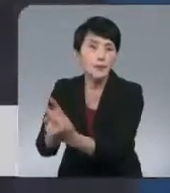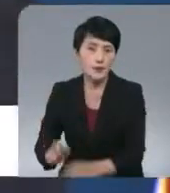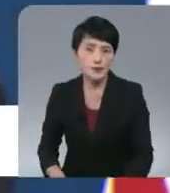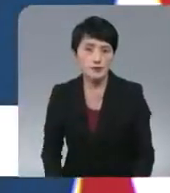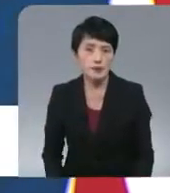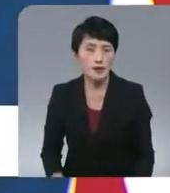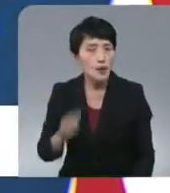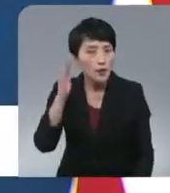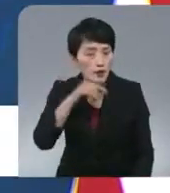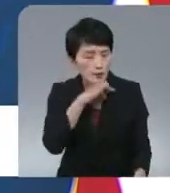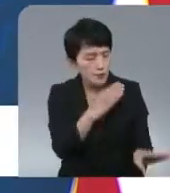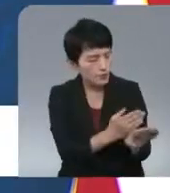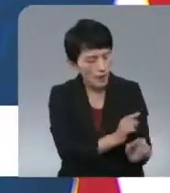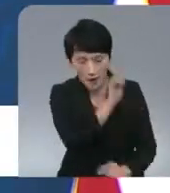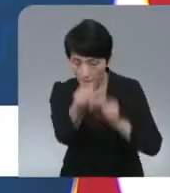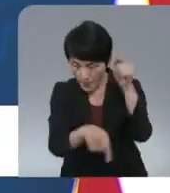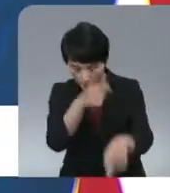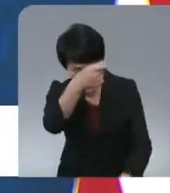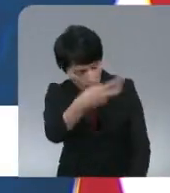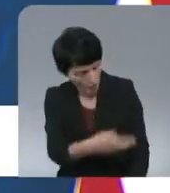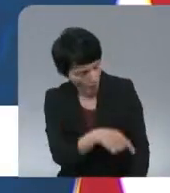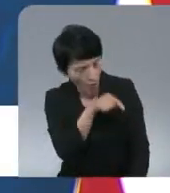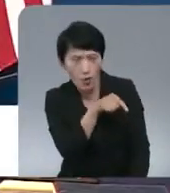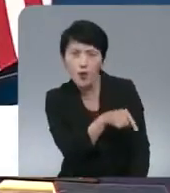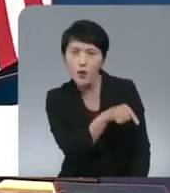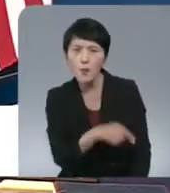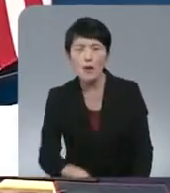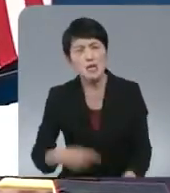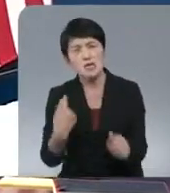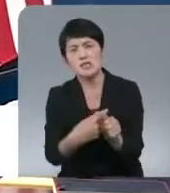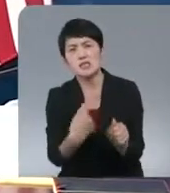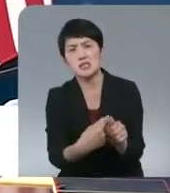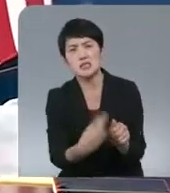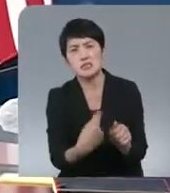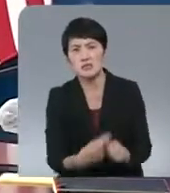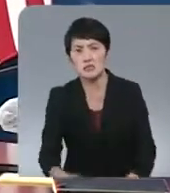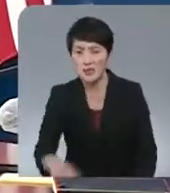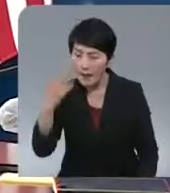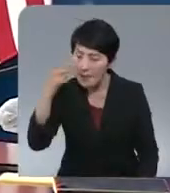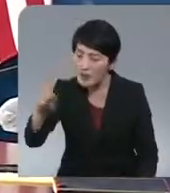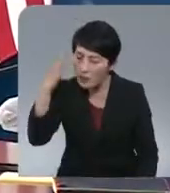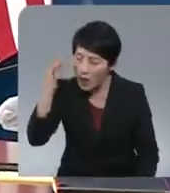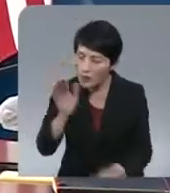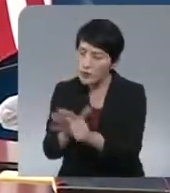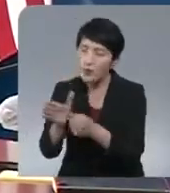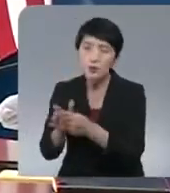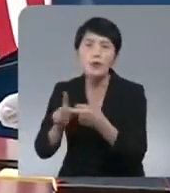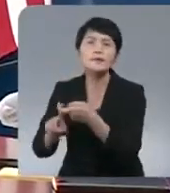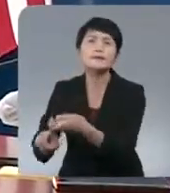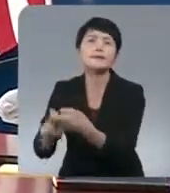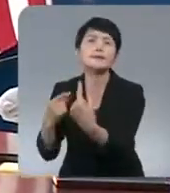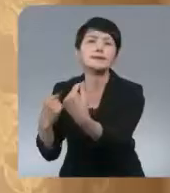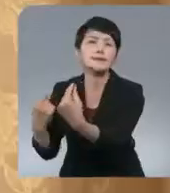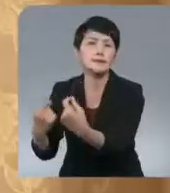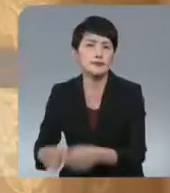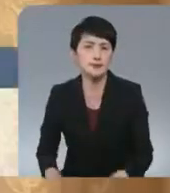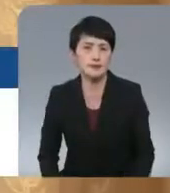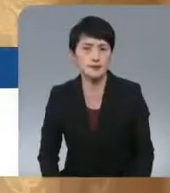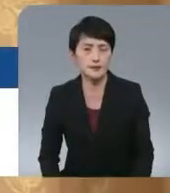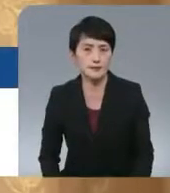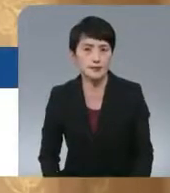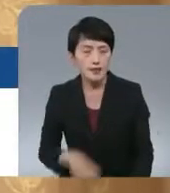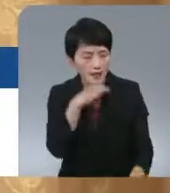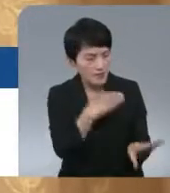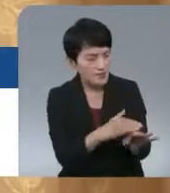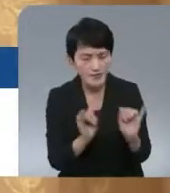khích của Bắc Triều Tiên gần đây những mạnh về sự đối phó chung của liên quân hành Mỹ thứ trưởng cho biết hai nước nhất trí tiếp tục duy trì vững chắc trạng